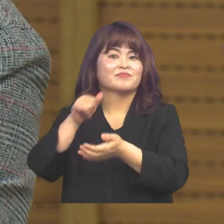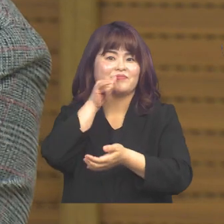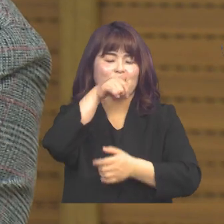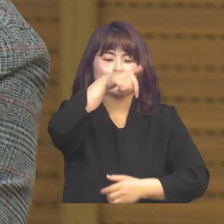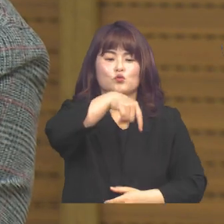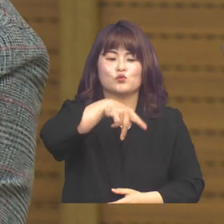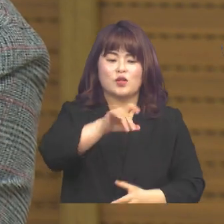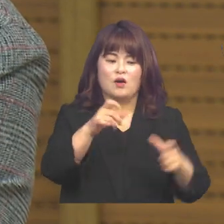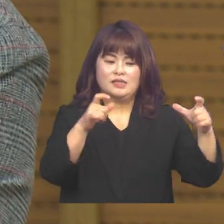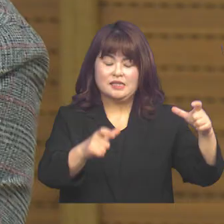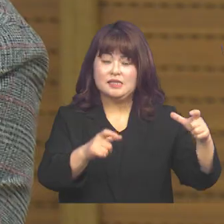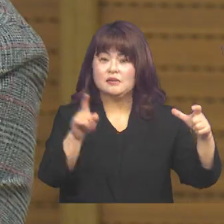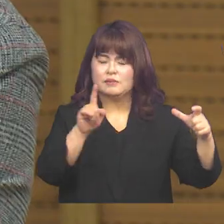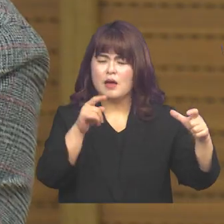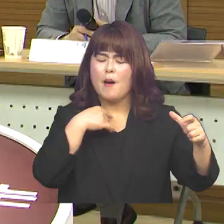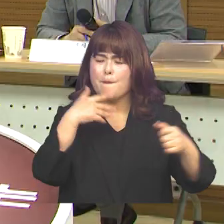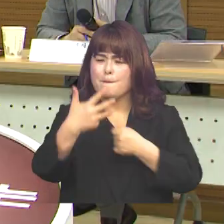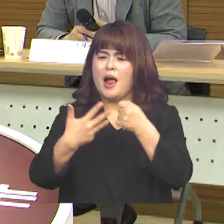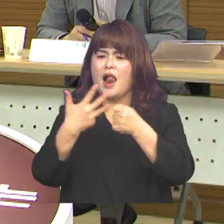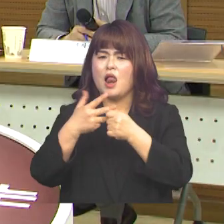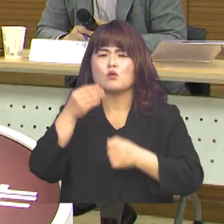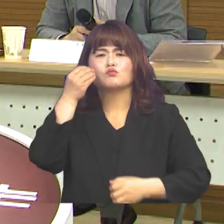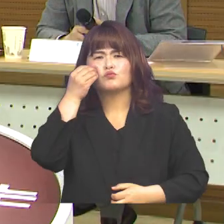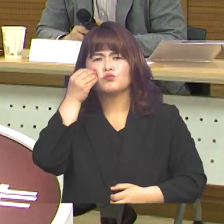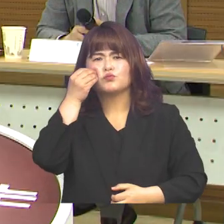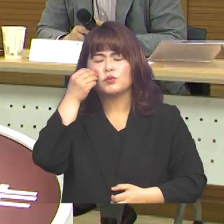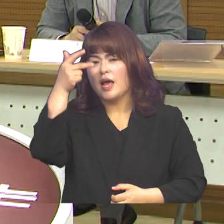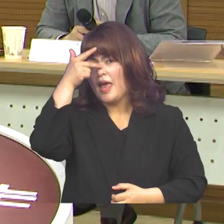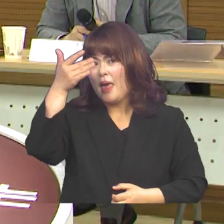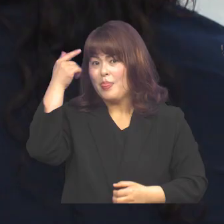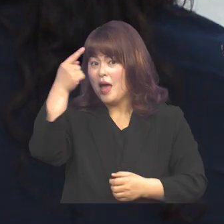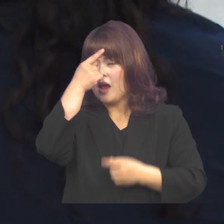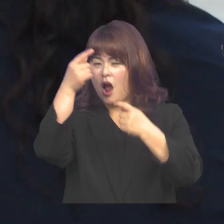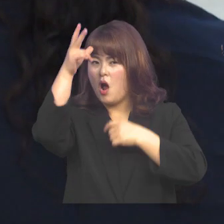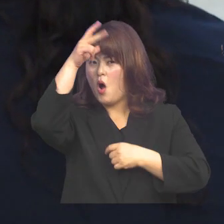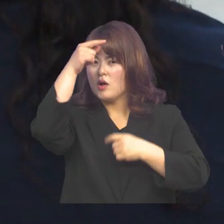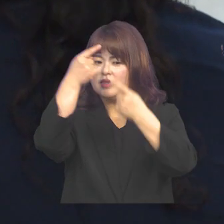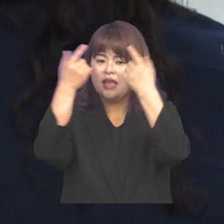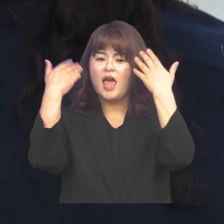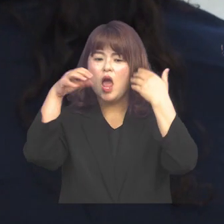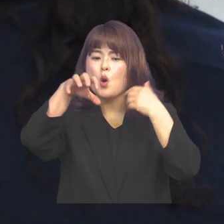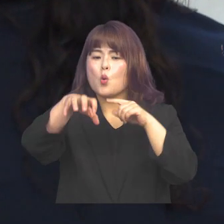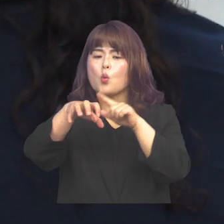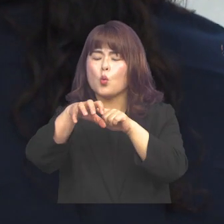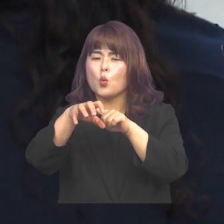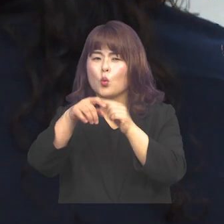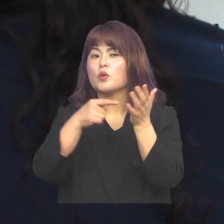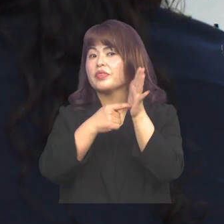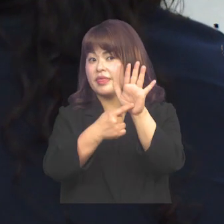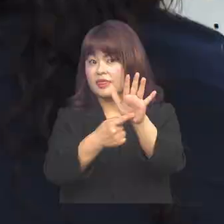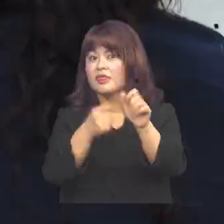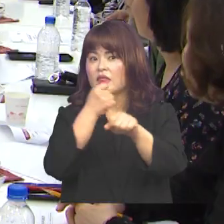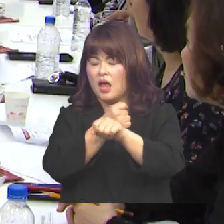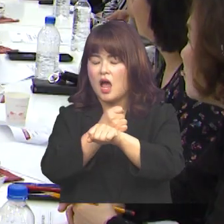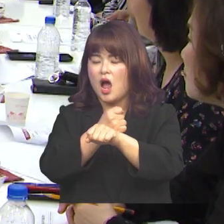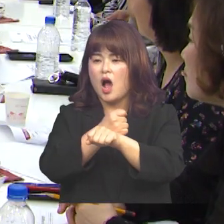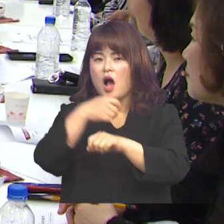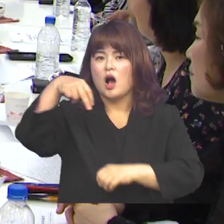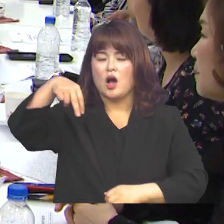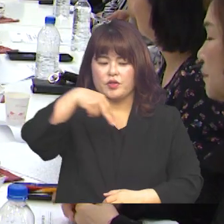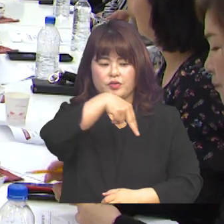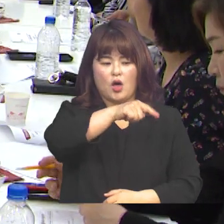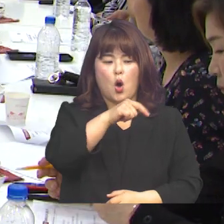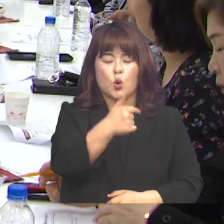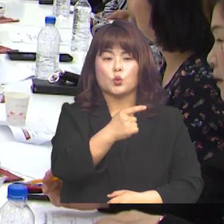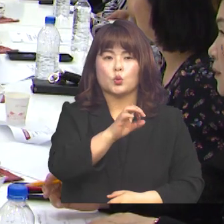나왔습니다. 구성동 주민들은 약 8년 동안 답보 상태에 있는 옛 경찰대 부지 사업에 대한 관심을 표했으며